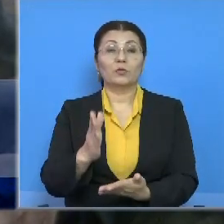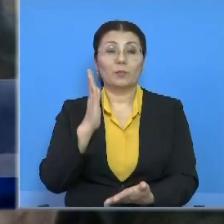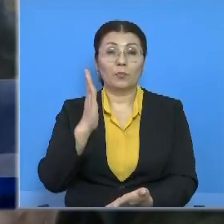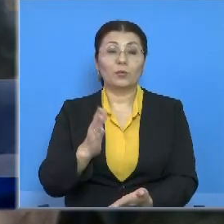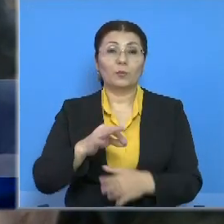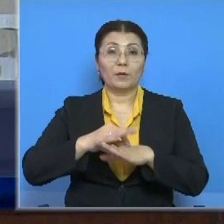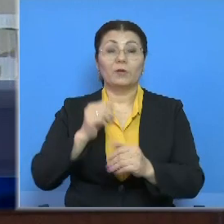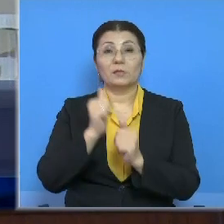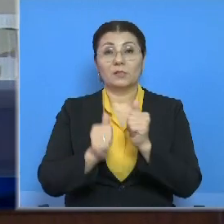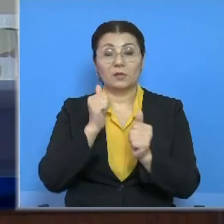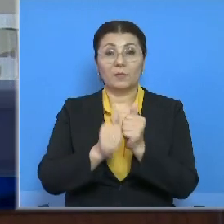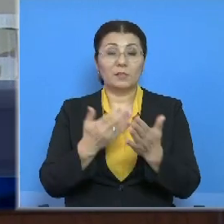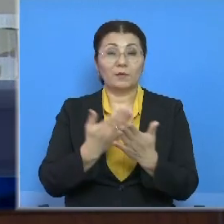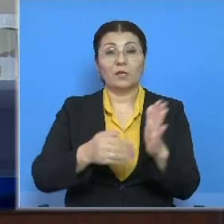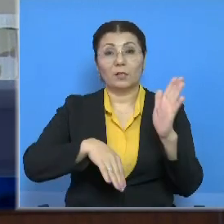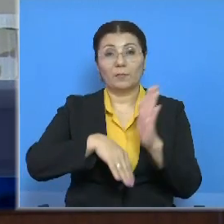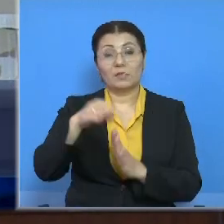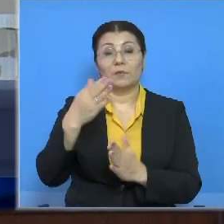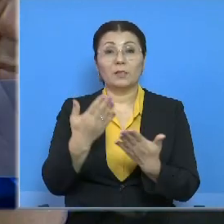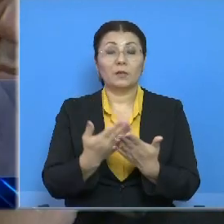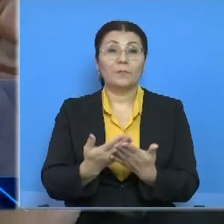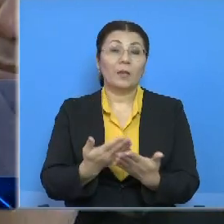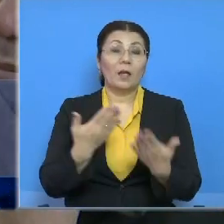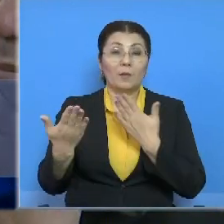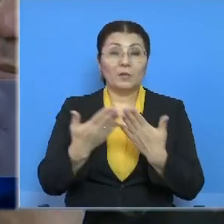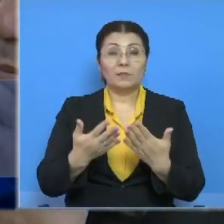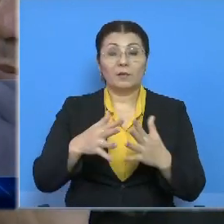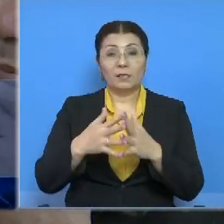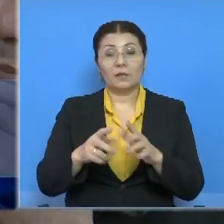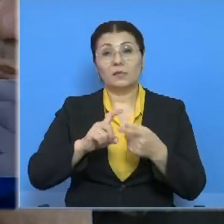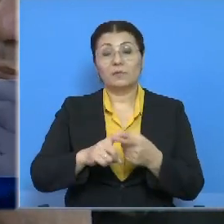чаще. Это улучшит обратную связь с населением. Жасан Жалбаков, Душан Жасланов, телеканал Актобе.